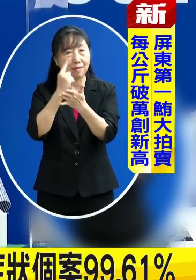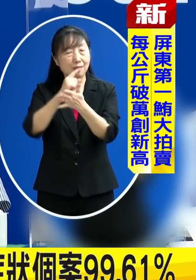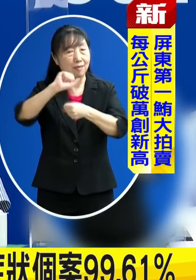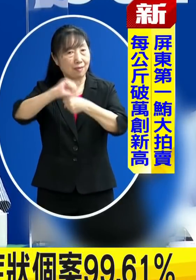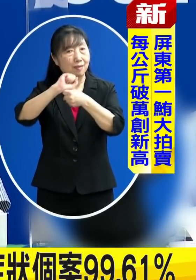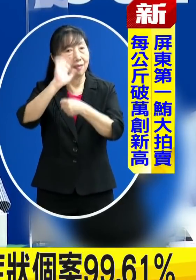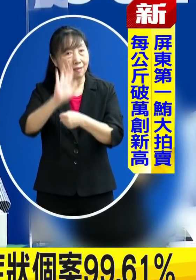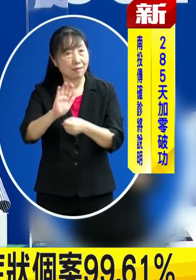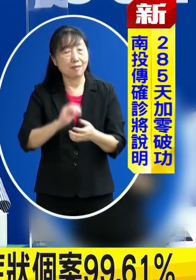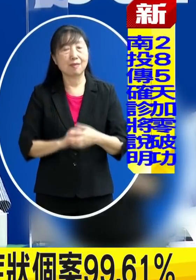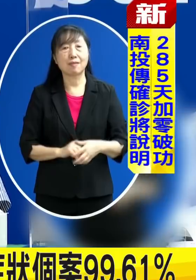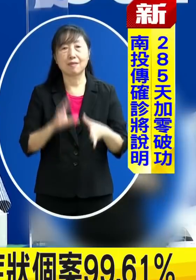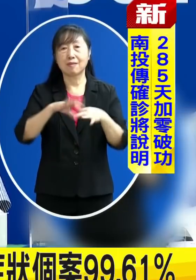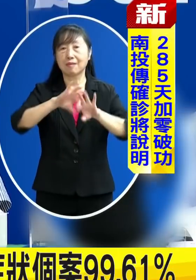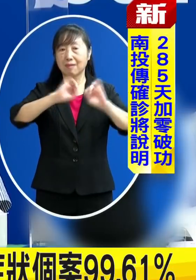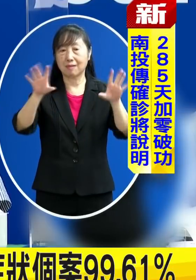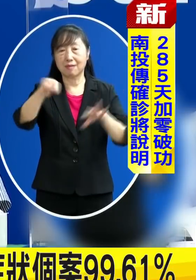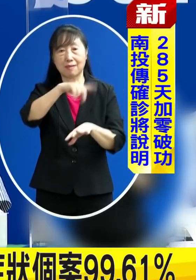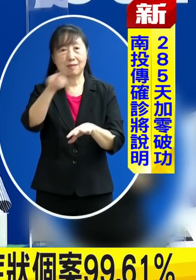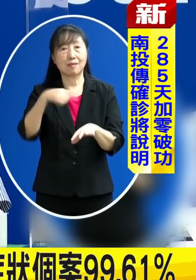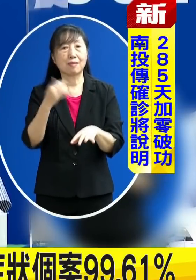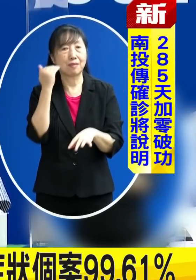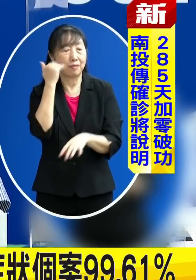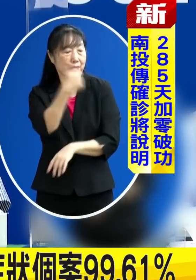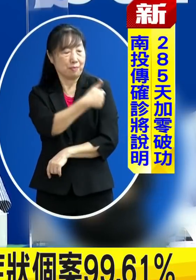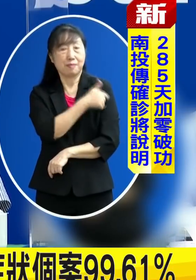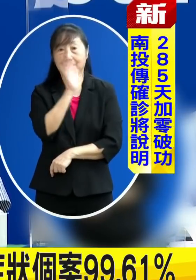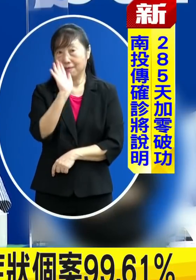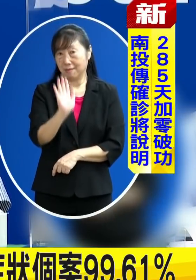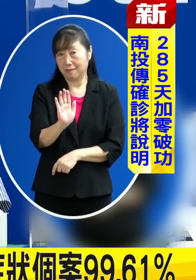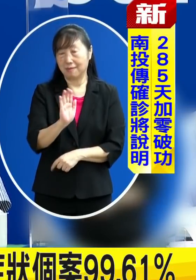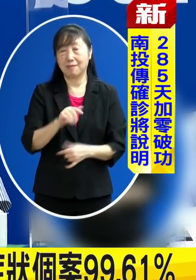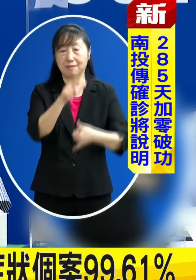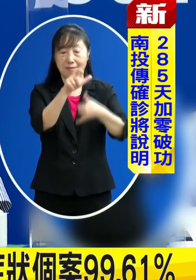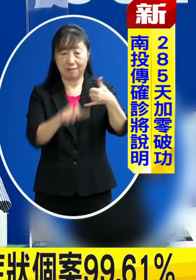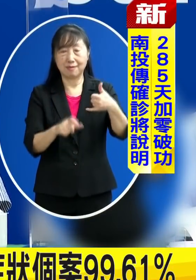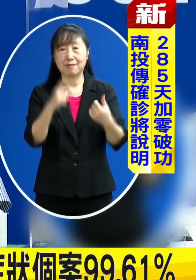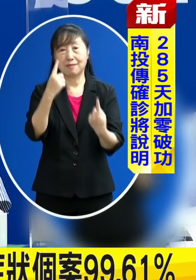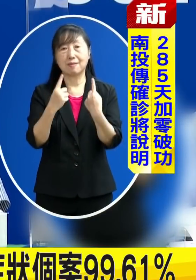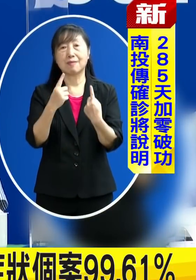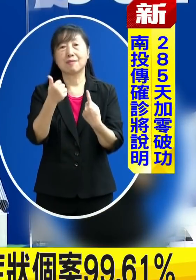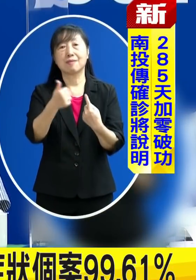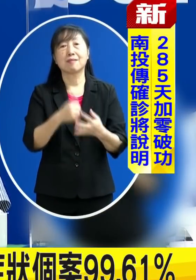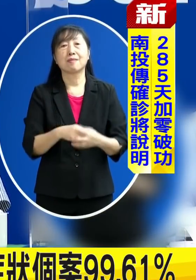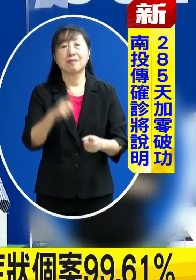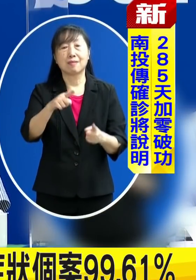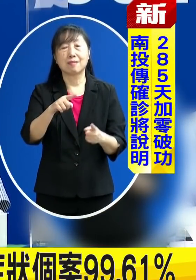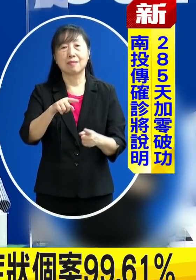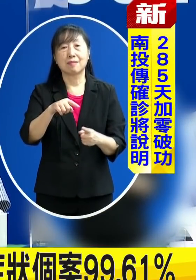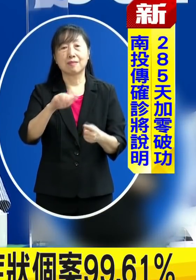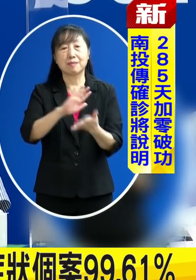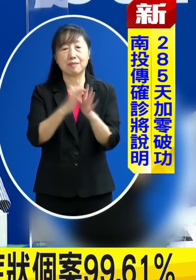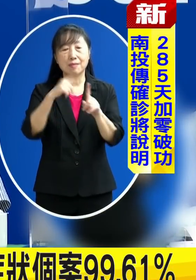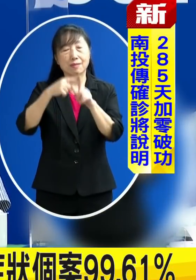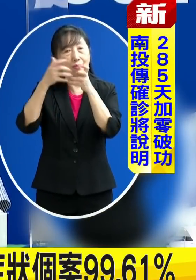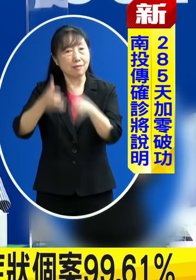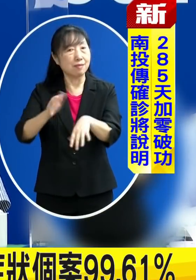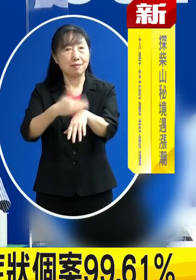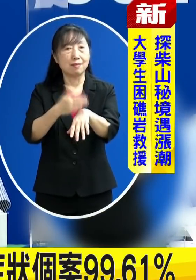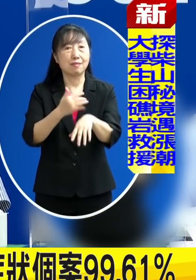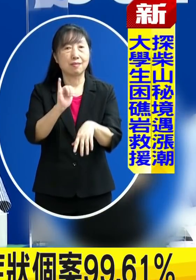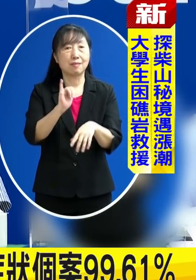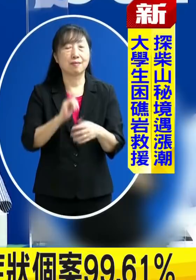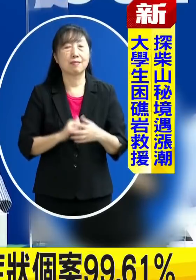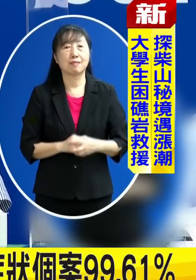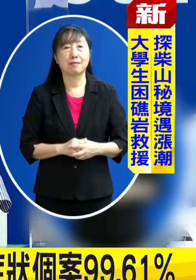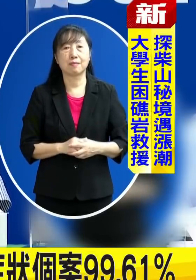增的病例，那还是呼吁就是说有接种疫苗的民众，看起来这个可能演变成重症的机会是会降低